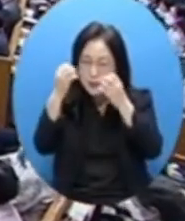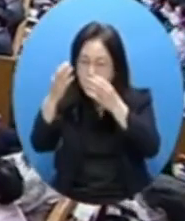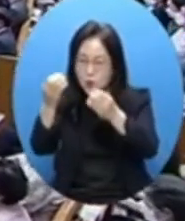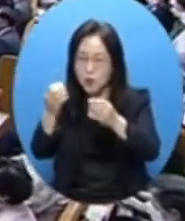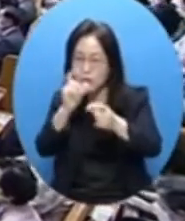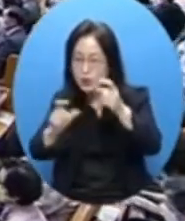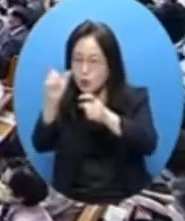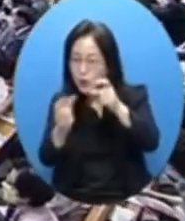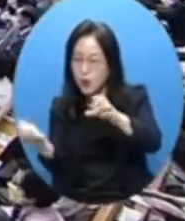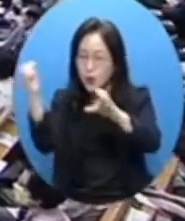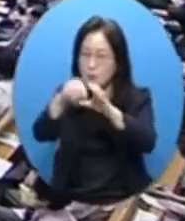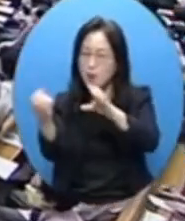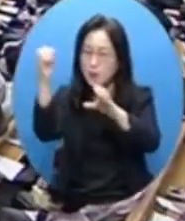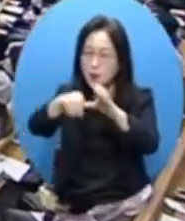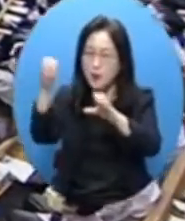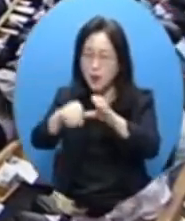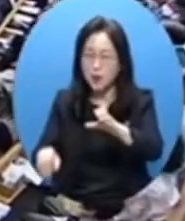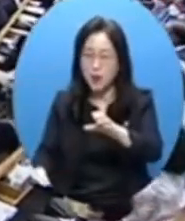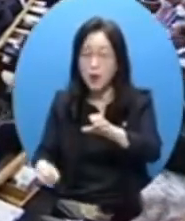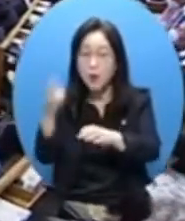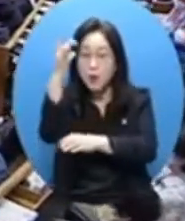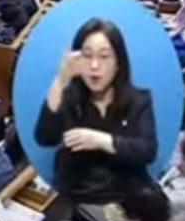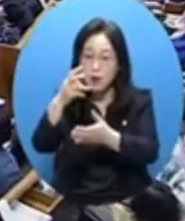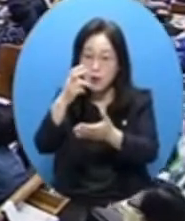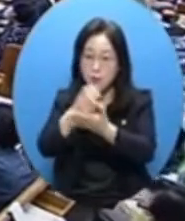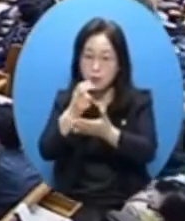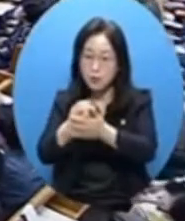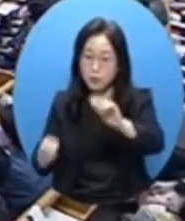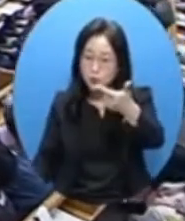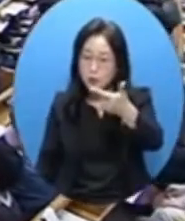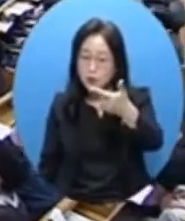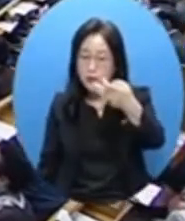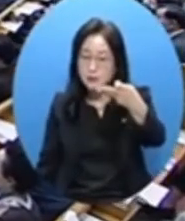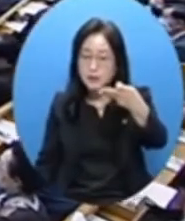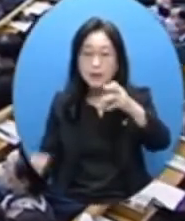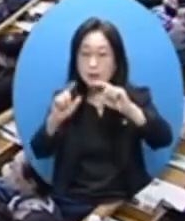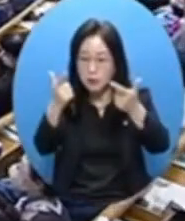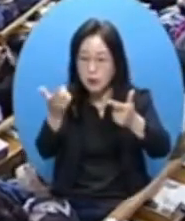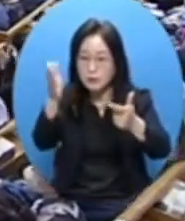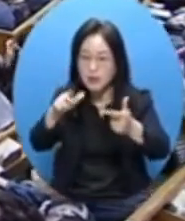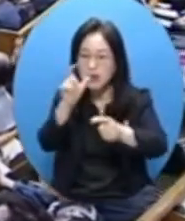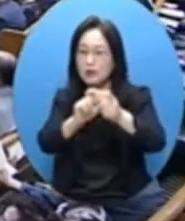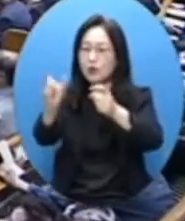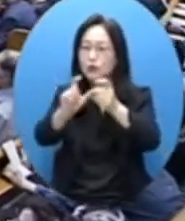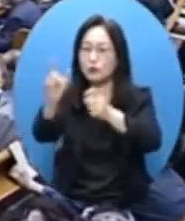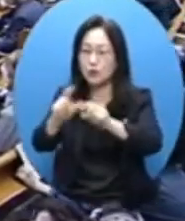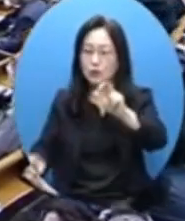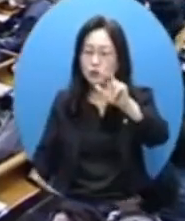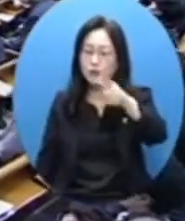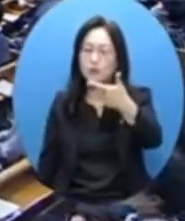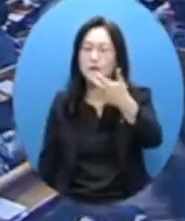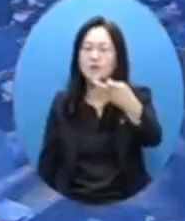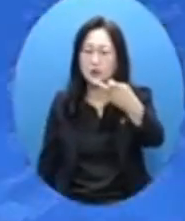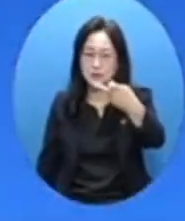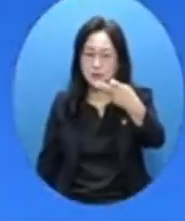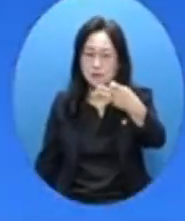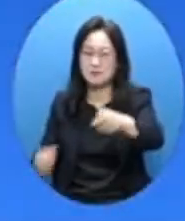가지고 무려 613계명을 만들었습니다 613이라는 그